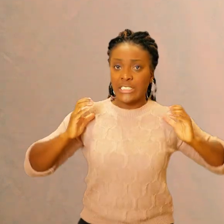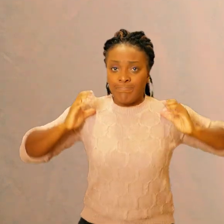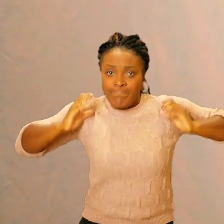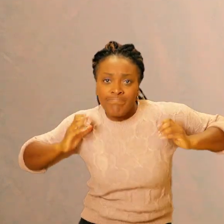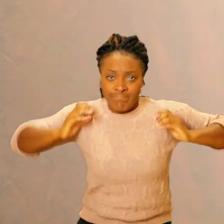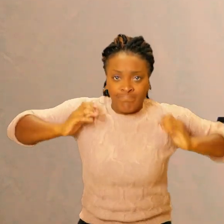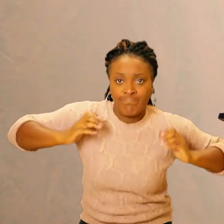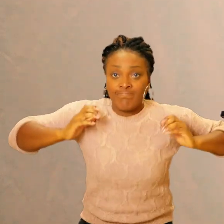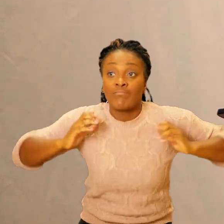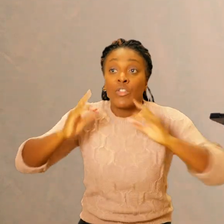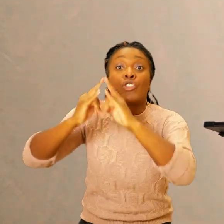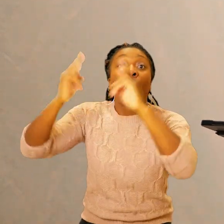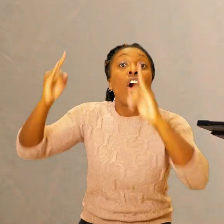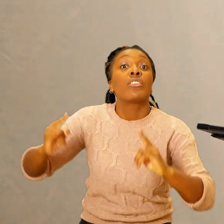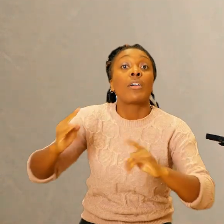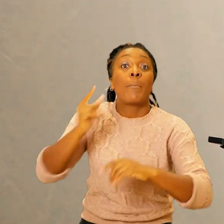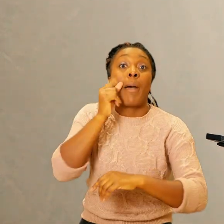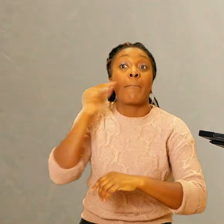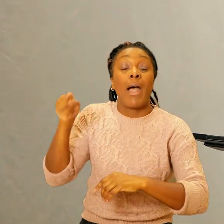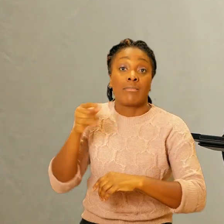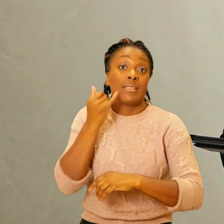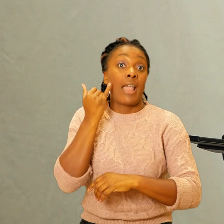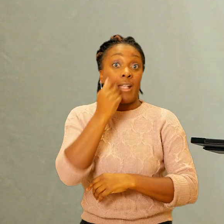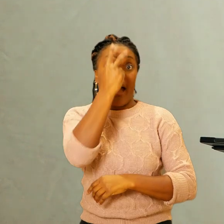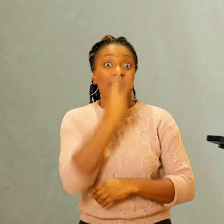père étant aveugle,